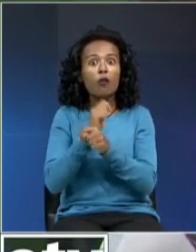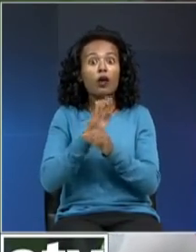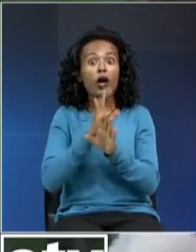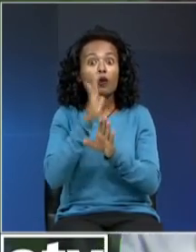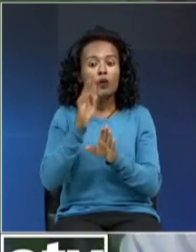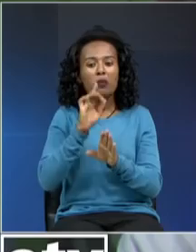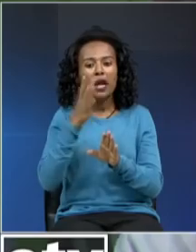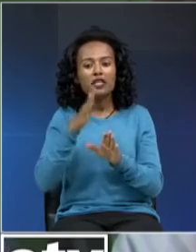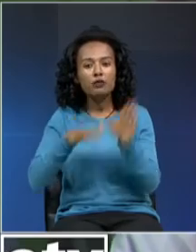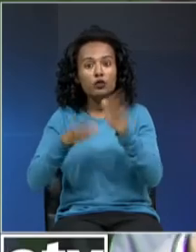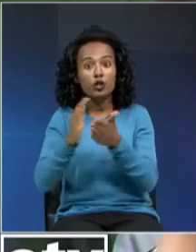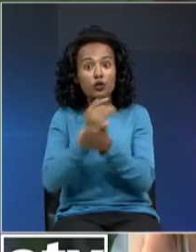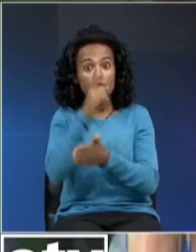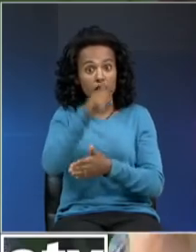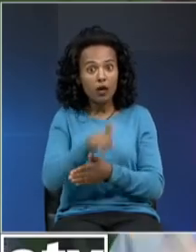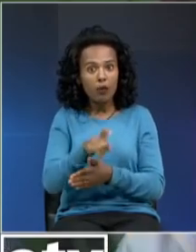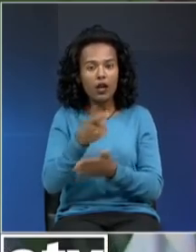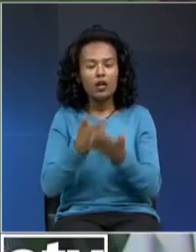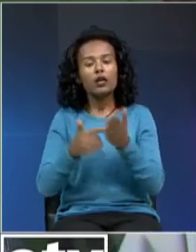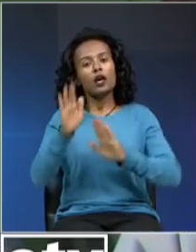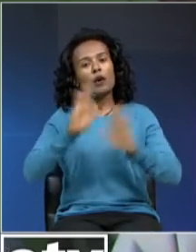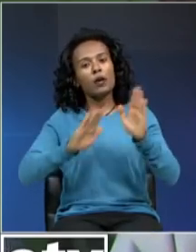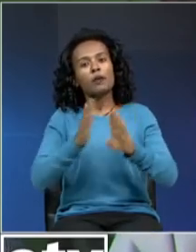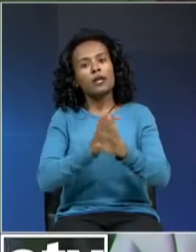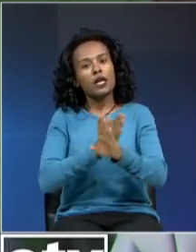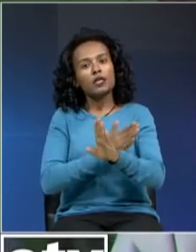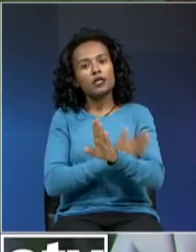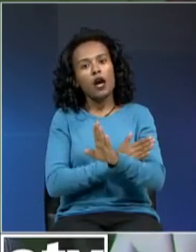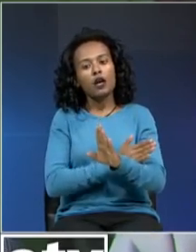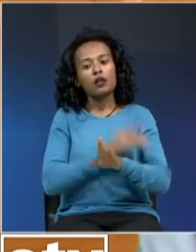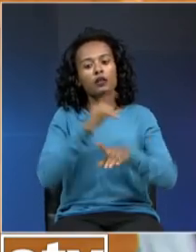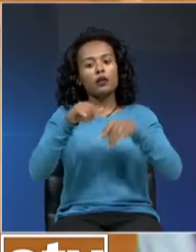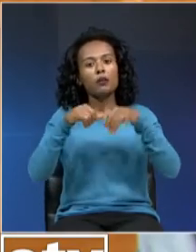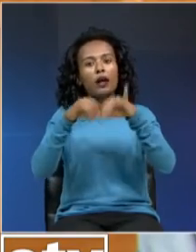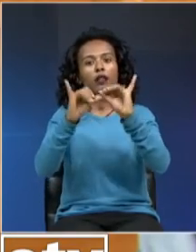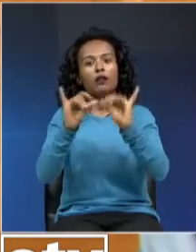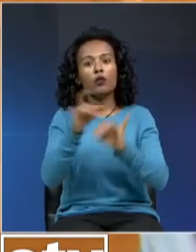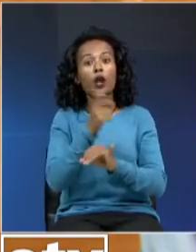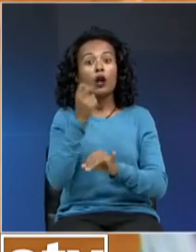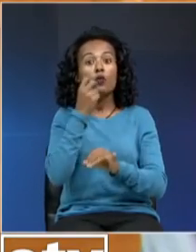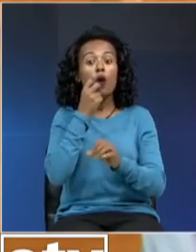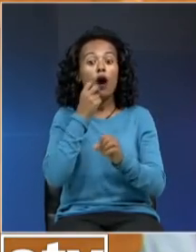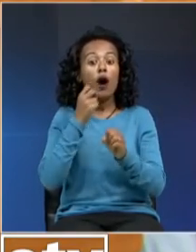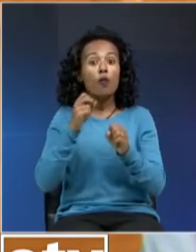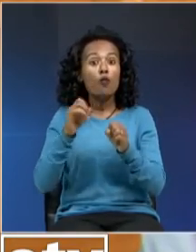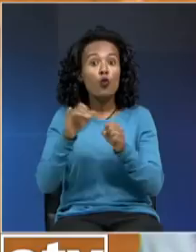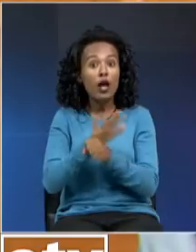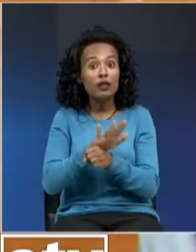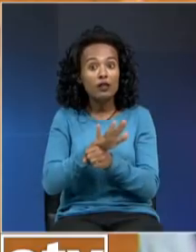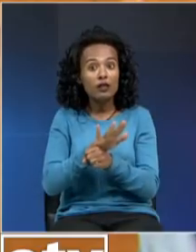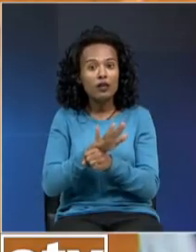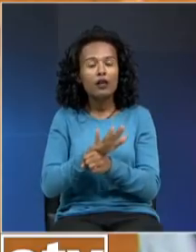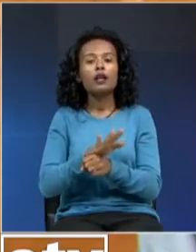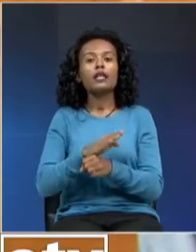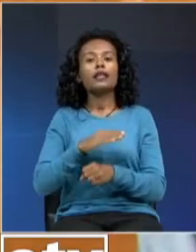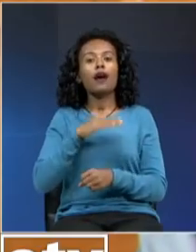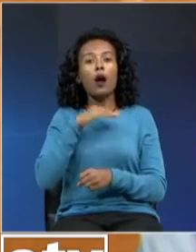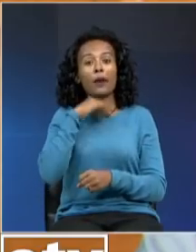አይነት እርምጃ ልንወስድ ይገባል እየገመገምን እያስተካከልን የምንሄድ ይሆናል። ውሃ ሙላት፣